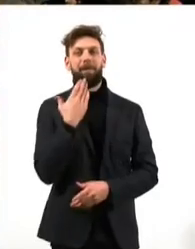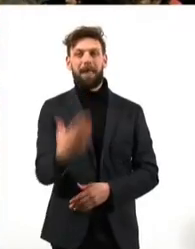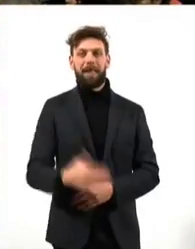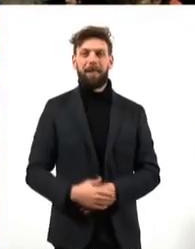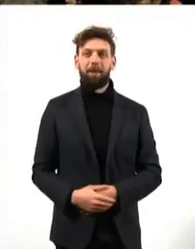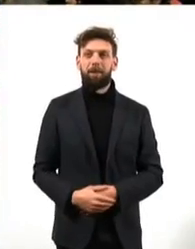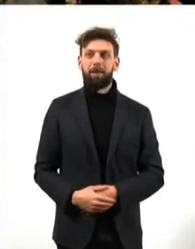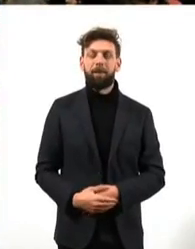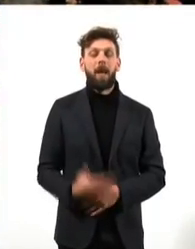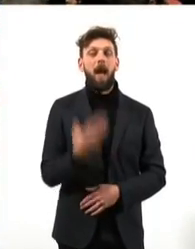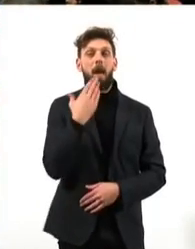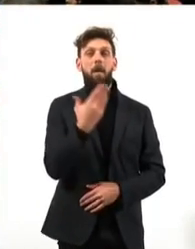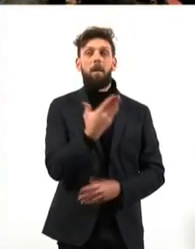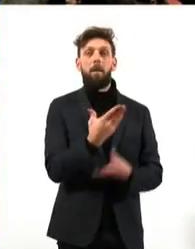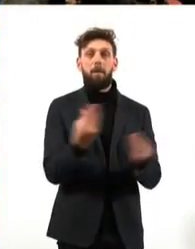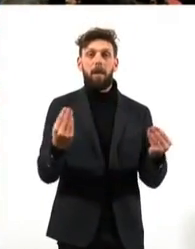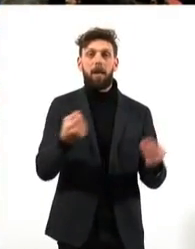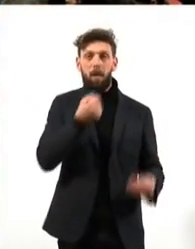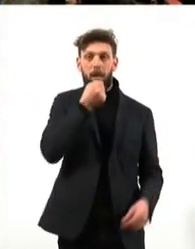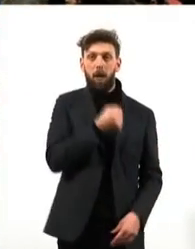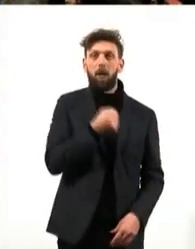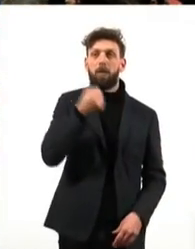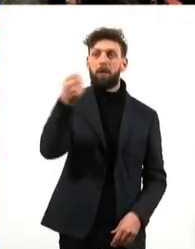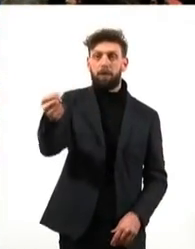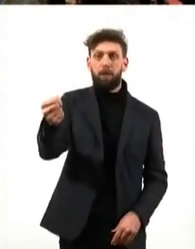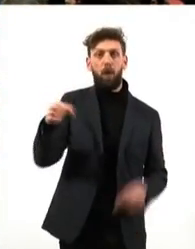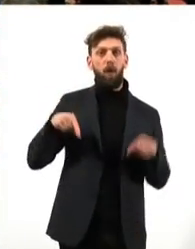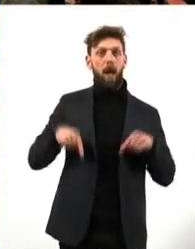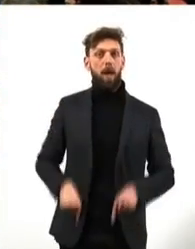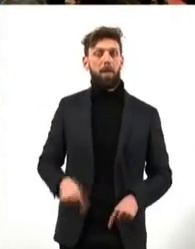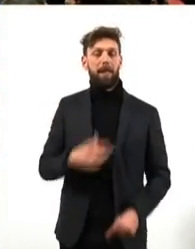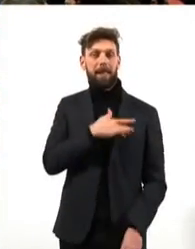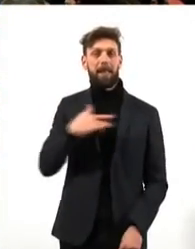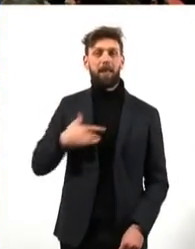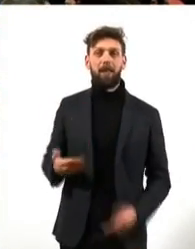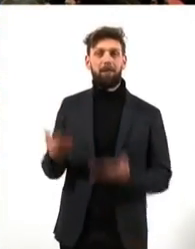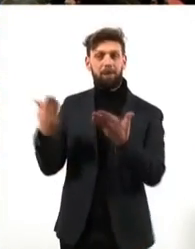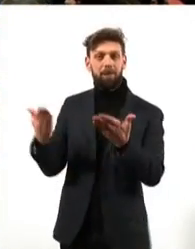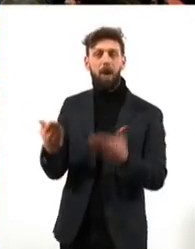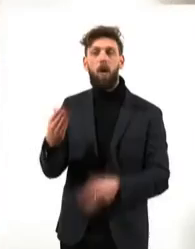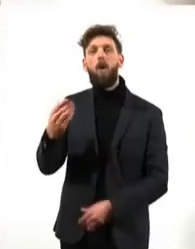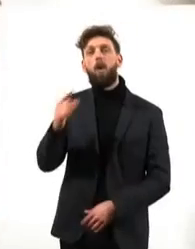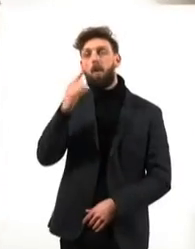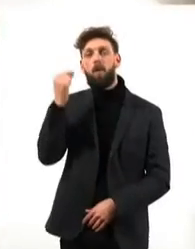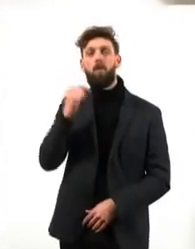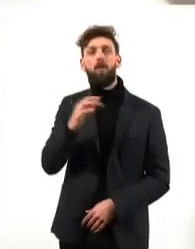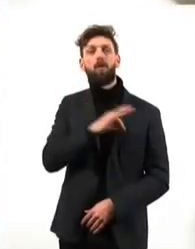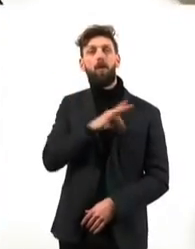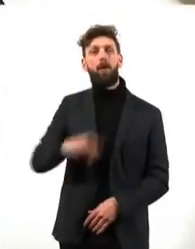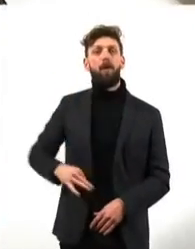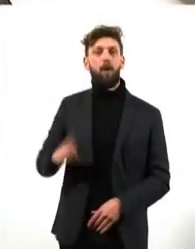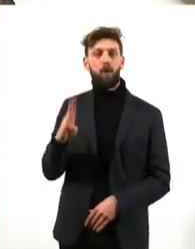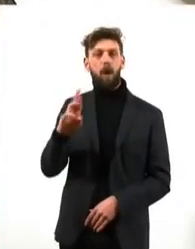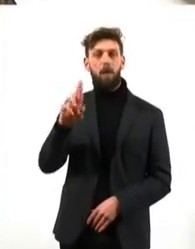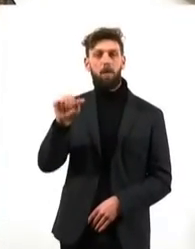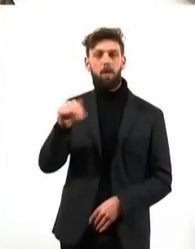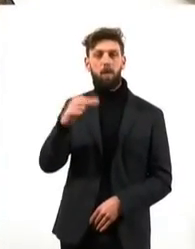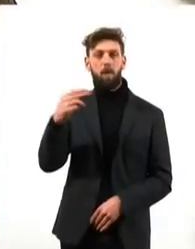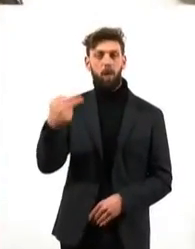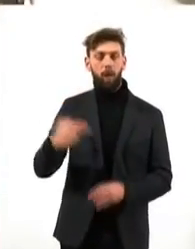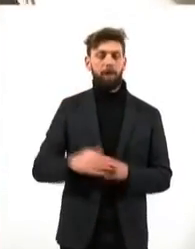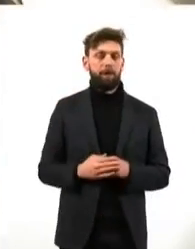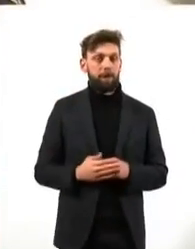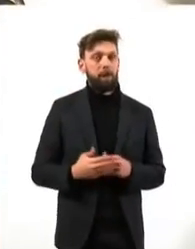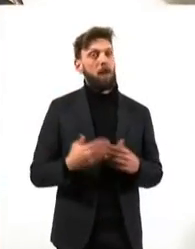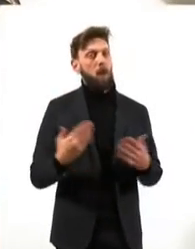Merci beaucoup. Tu peux peut-être donner le micro justement directement au ministre de la Santé qui est juste à côté de toi, Monsieur François Braun. Je vous laisse la parole. Oui, merci beaucoup. Il y a